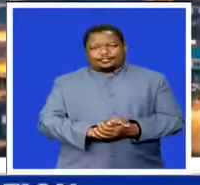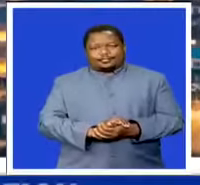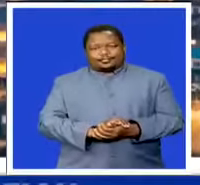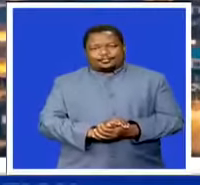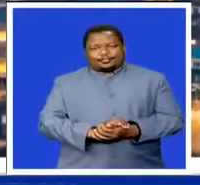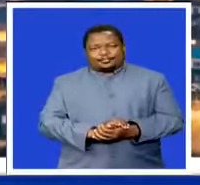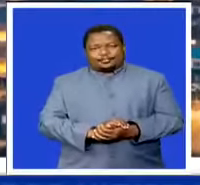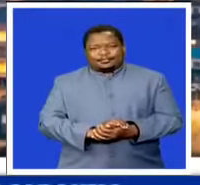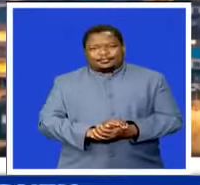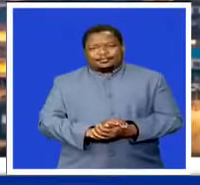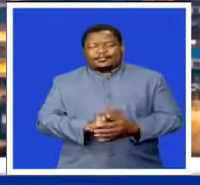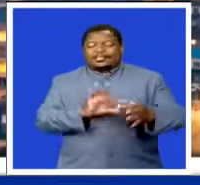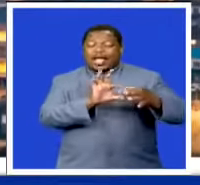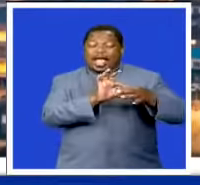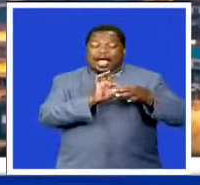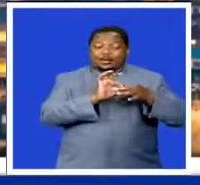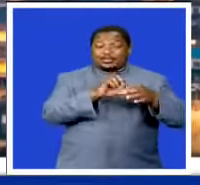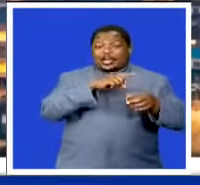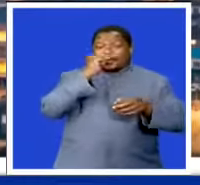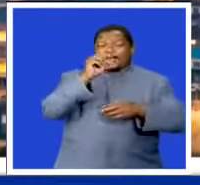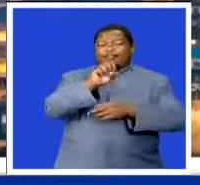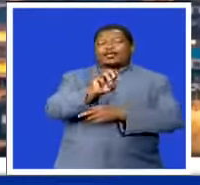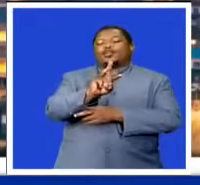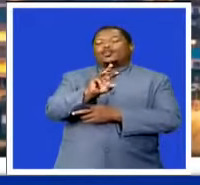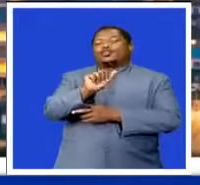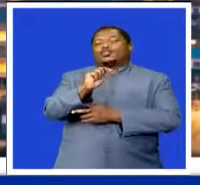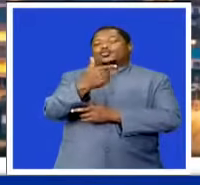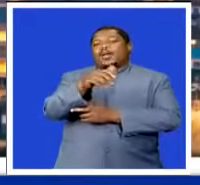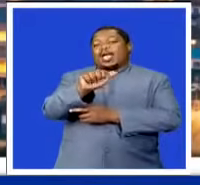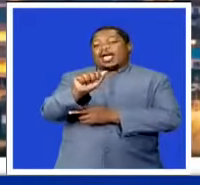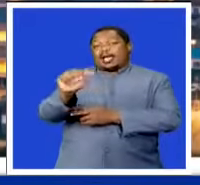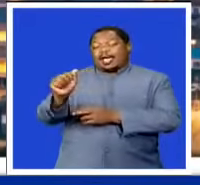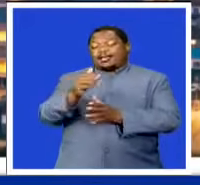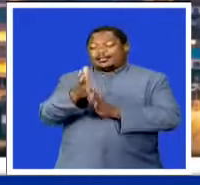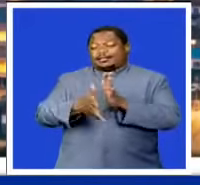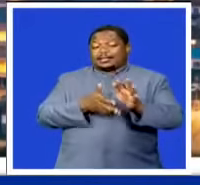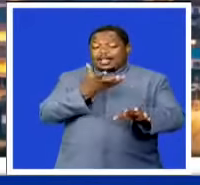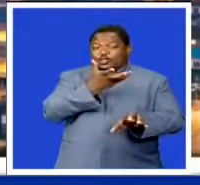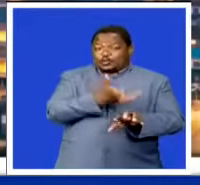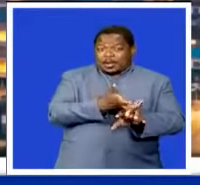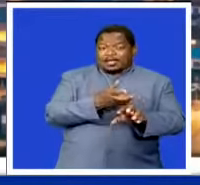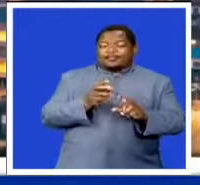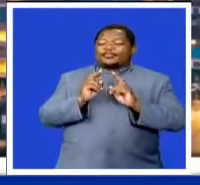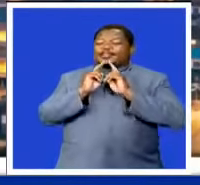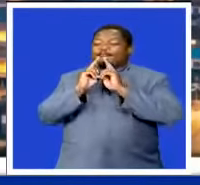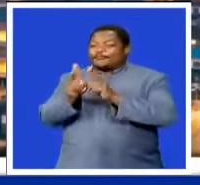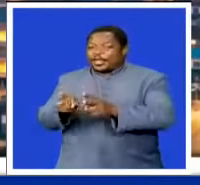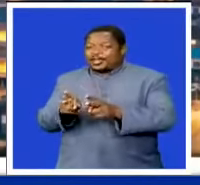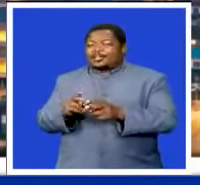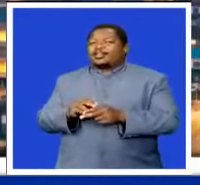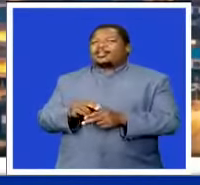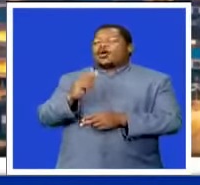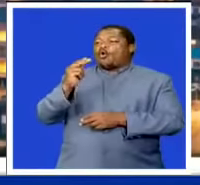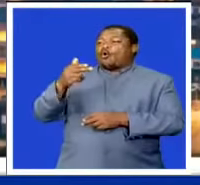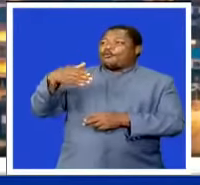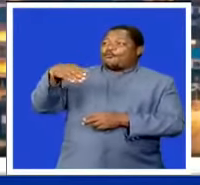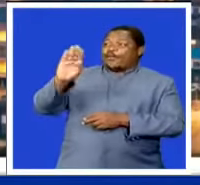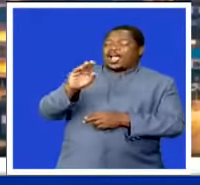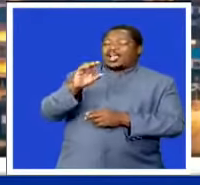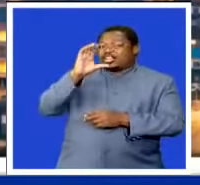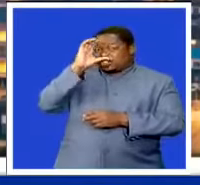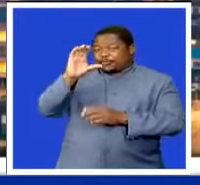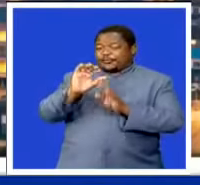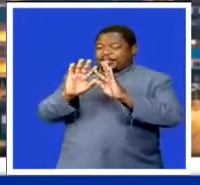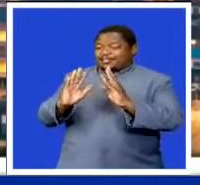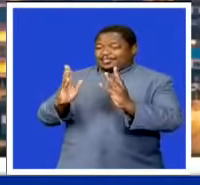Inhlangano yengungu yamathemba iswaka ivakashele bantfana emphakathini enkamanzi la bangaphansi kwelihlelo